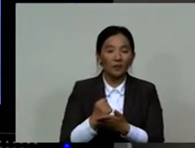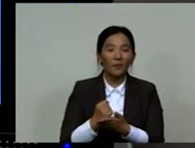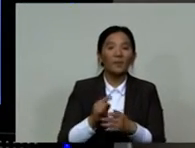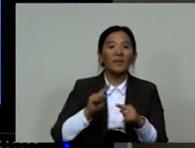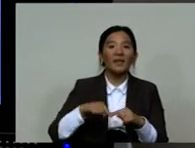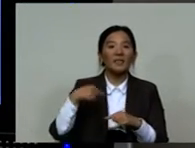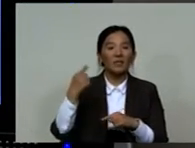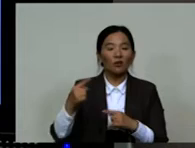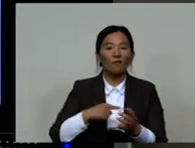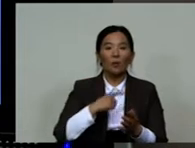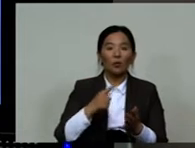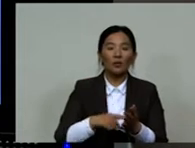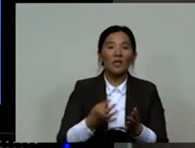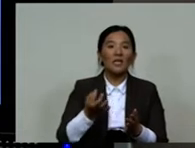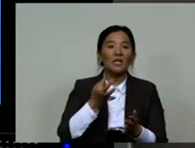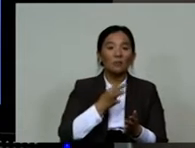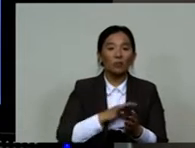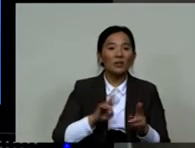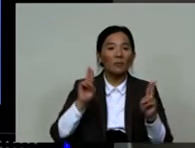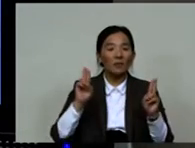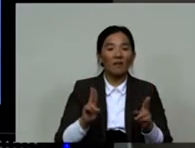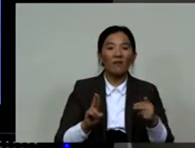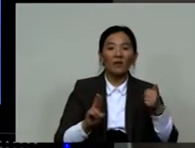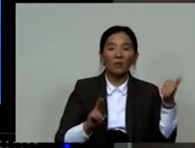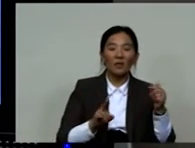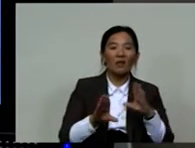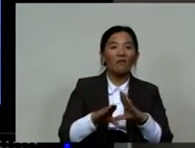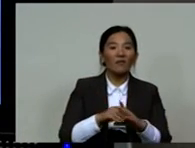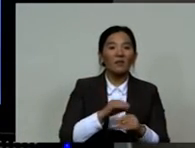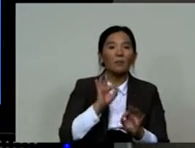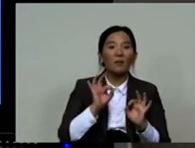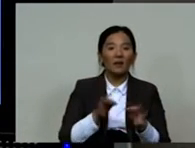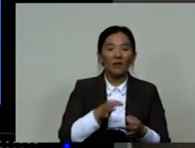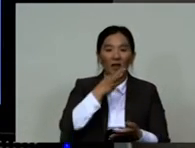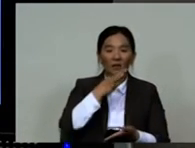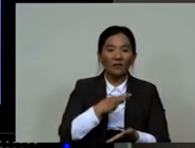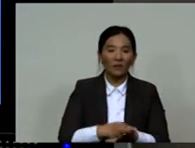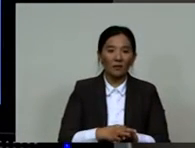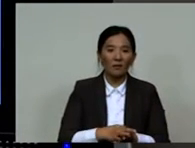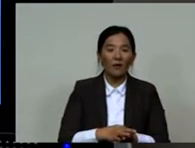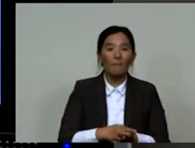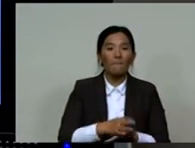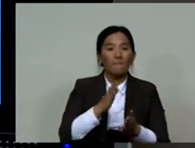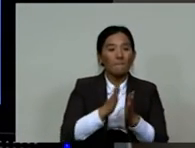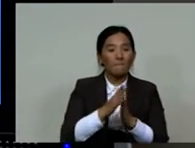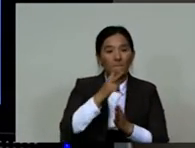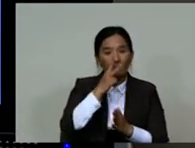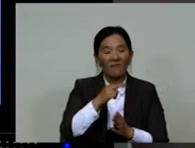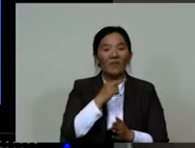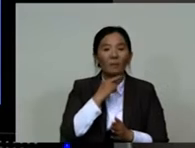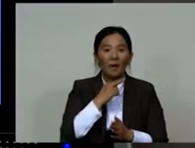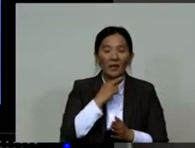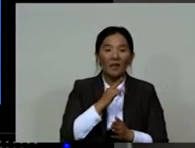Следующий вопрос. Используя правило первое, выберите правильный ответ. Обратите внимание в